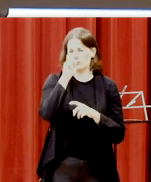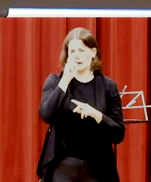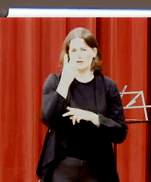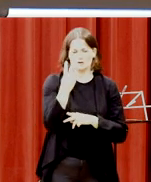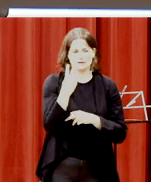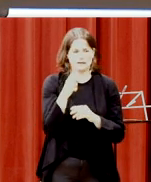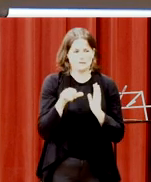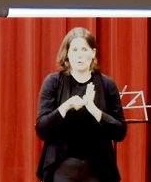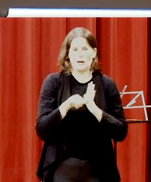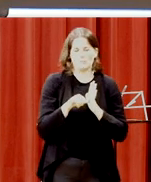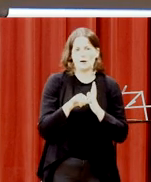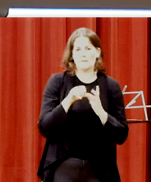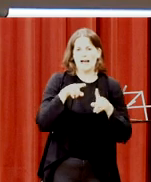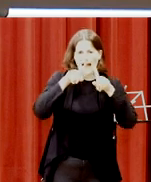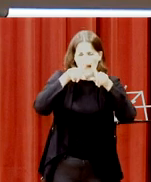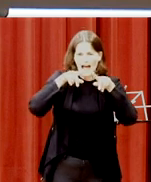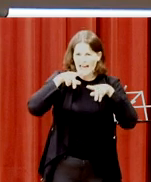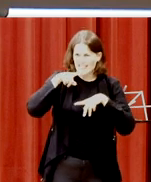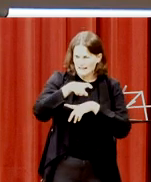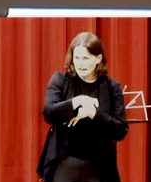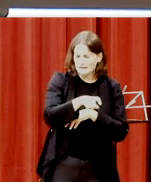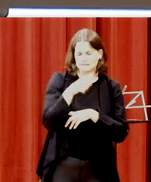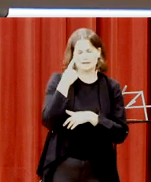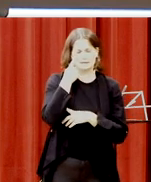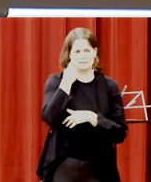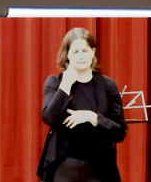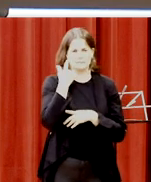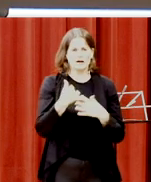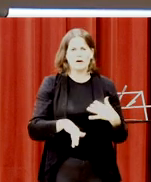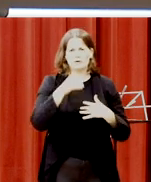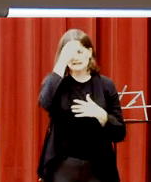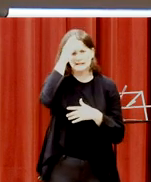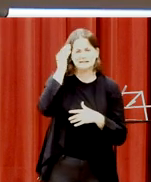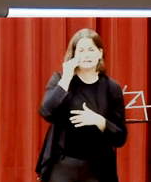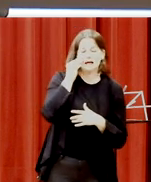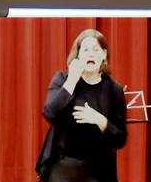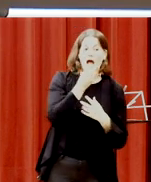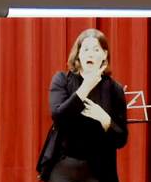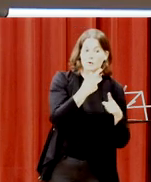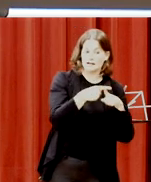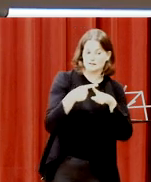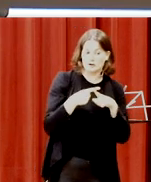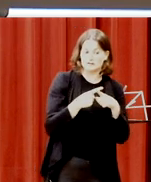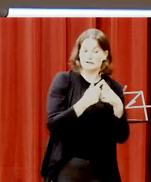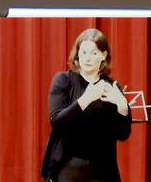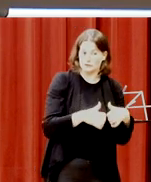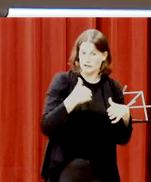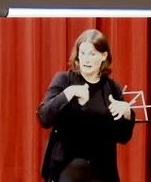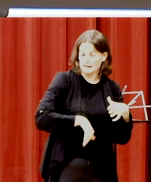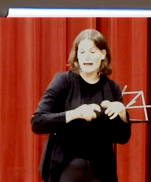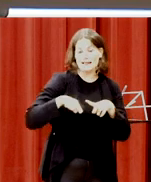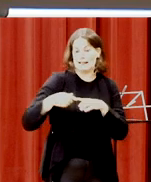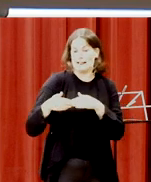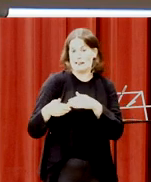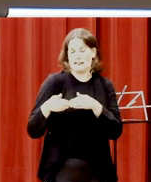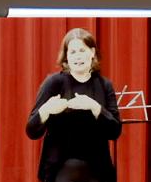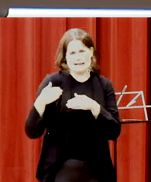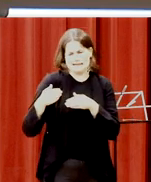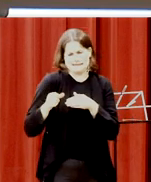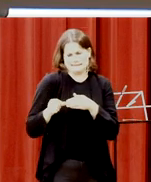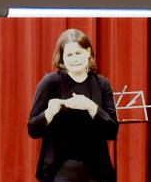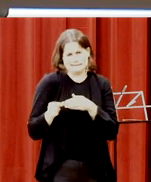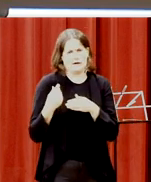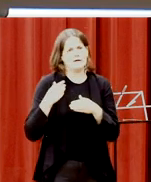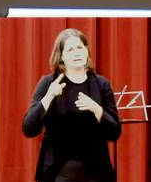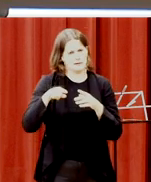de funcionar perquè es porta molt de temps investigant. Per tant, la intel·ligència artificial ajuda a tot això, però no només a la salut, sinó també hi ha